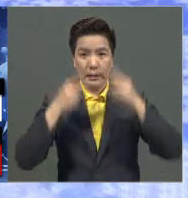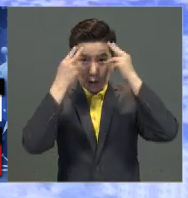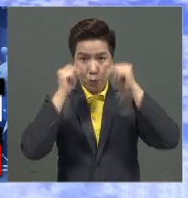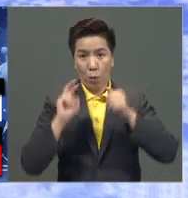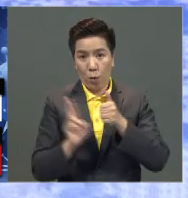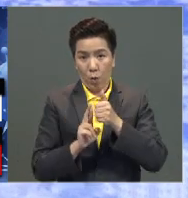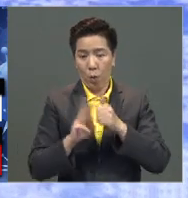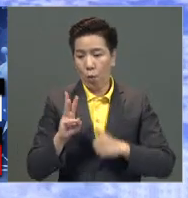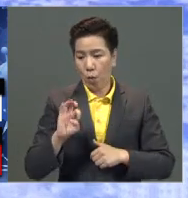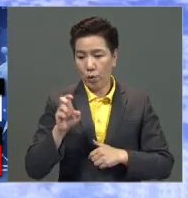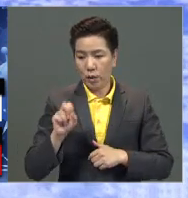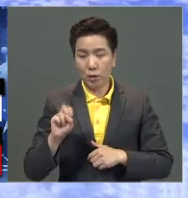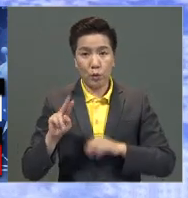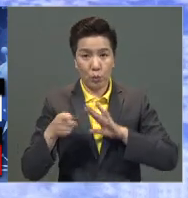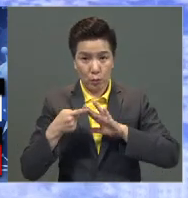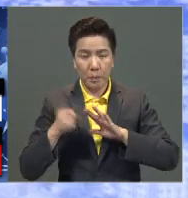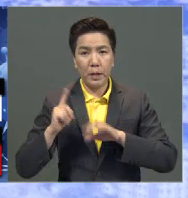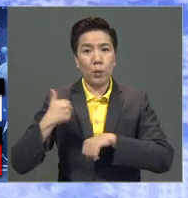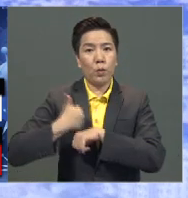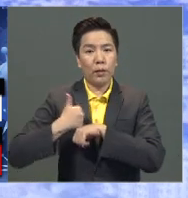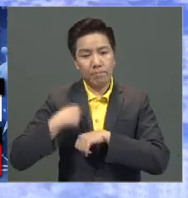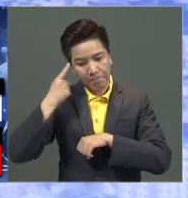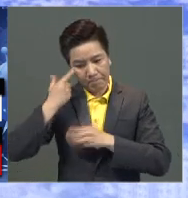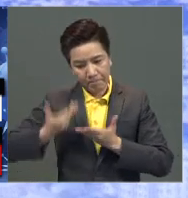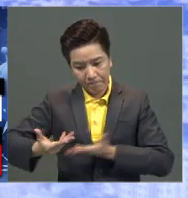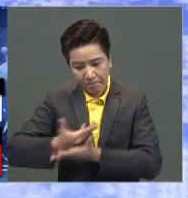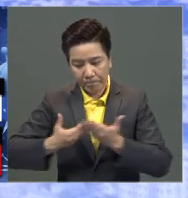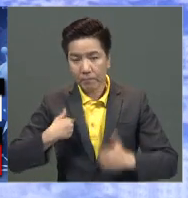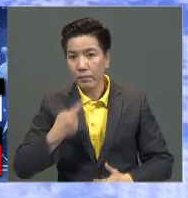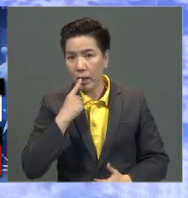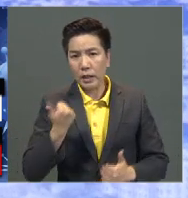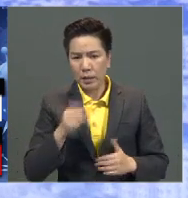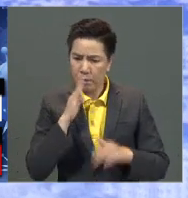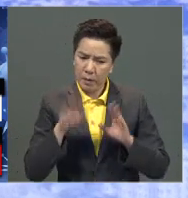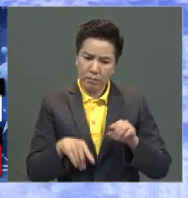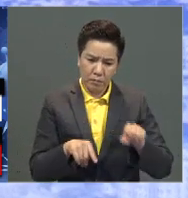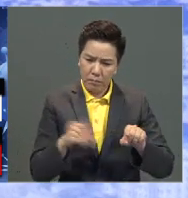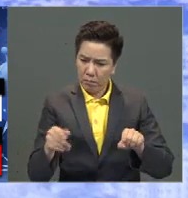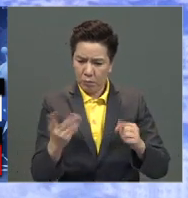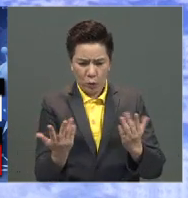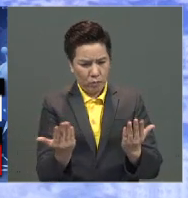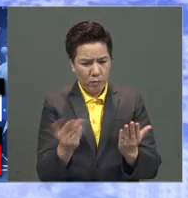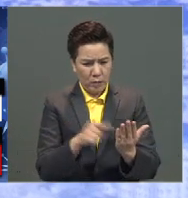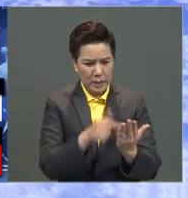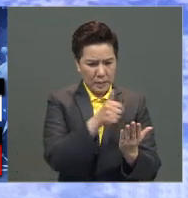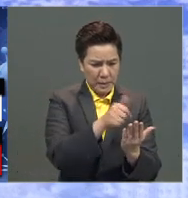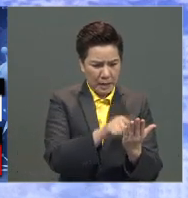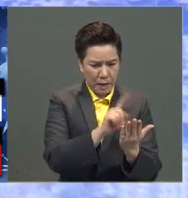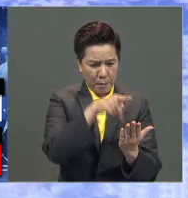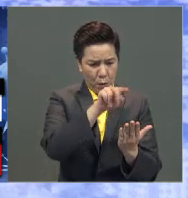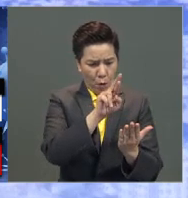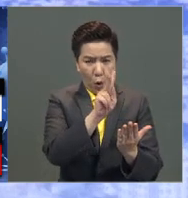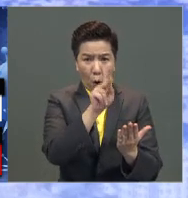ณุท่านรองนายกวิษณุเป็นหัวหน้าทีมท่านก็กำลังพิจารณาอยู่ว่าถ้าเป็นเช่นนี้ก็จะต้องไปหาจุดดีของพรกฉุก